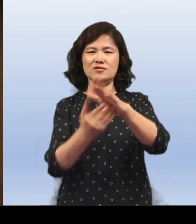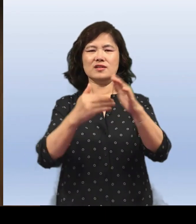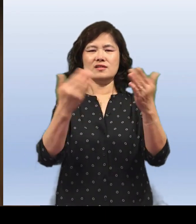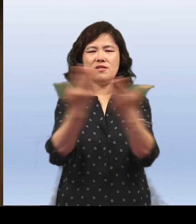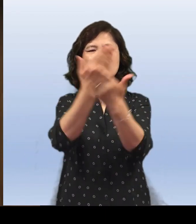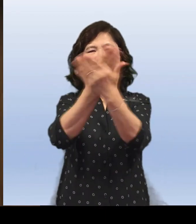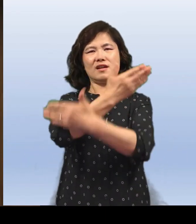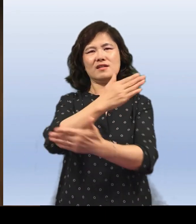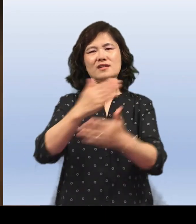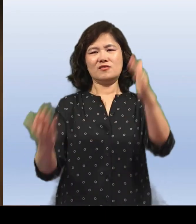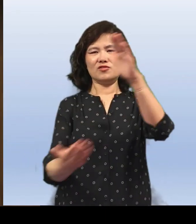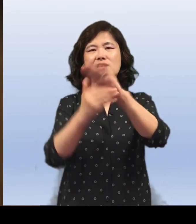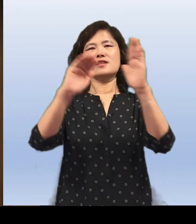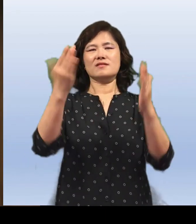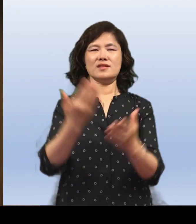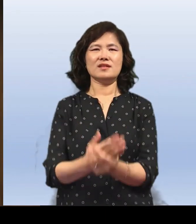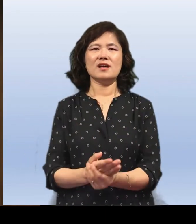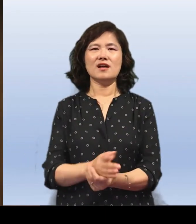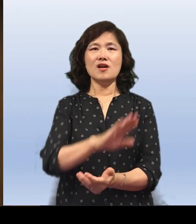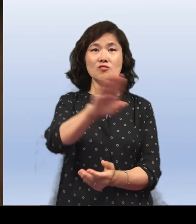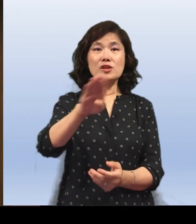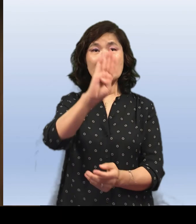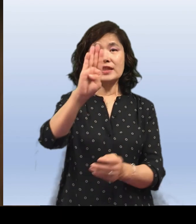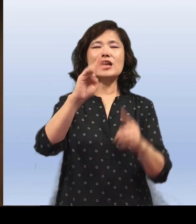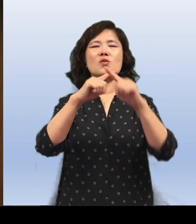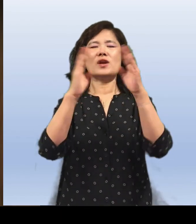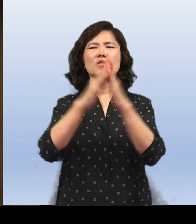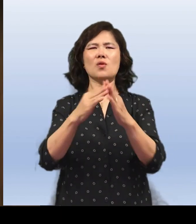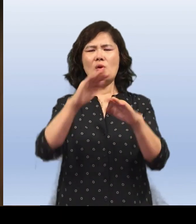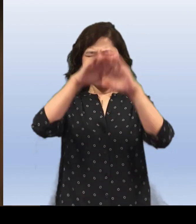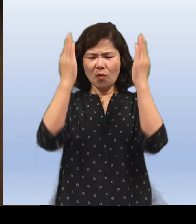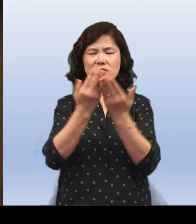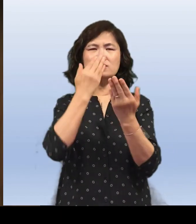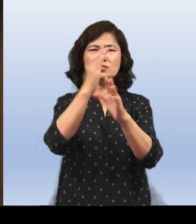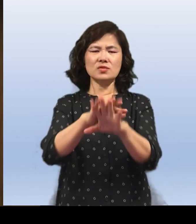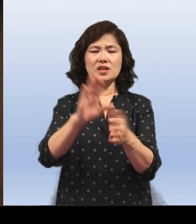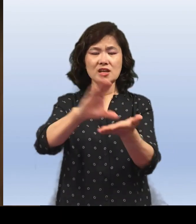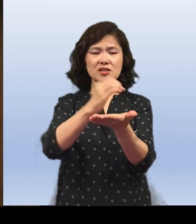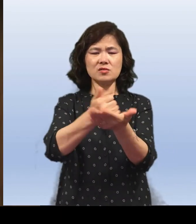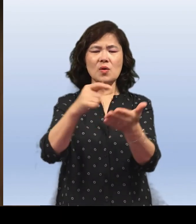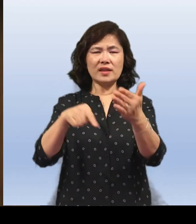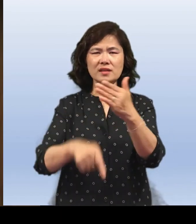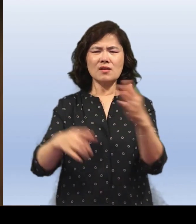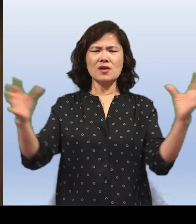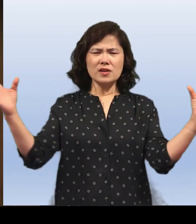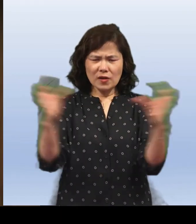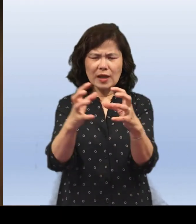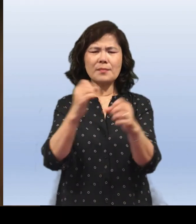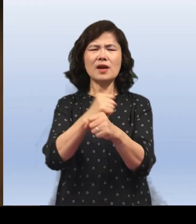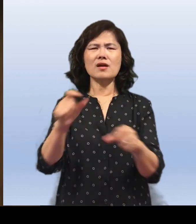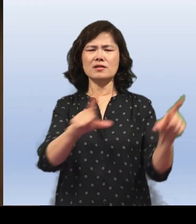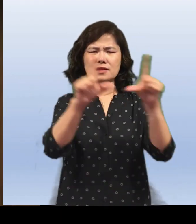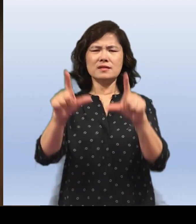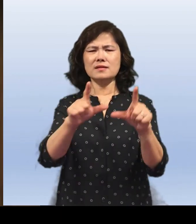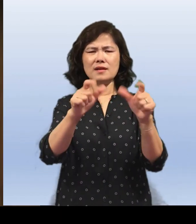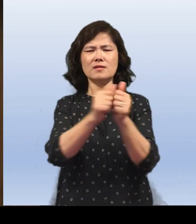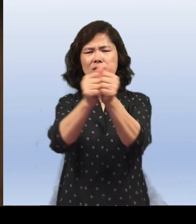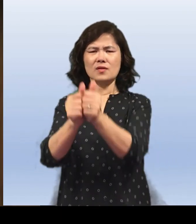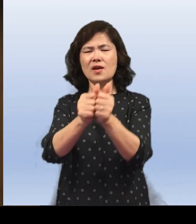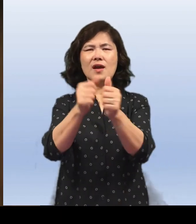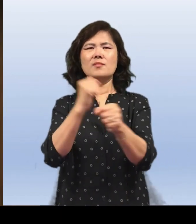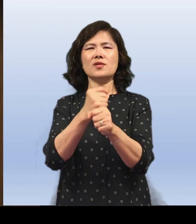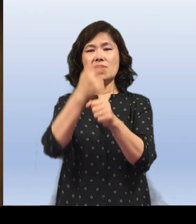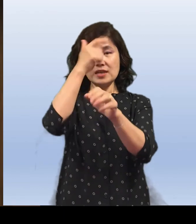됩니다. 저는 우리 베델교회도 모든 성도들이 그리스도 안에서 연합하여 동거함으로 예배